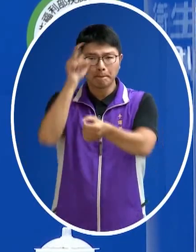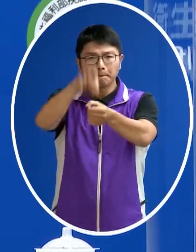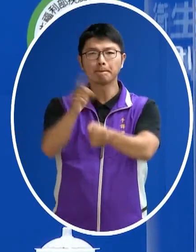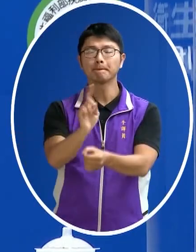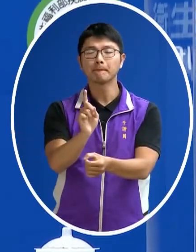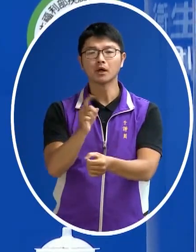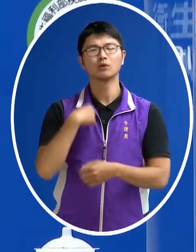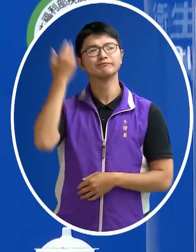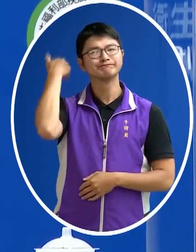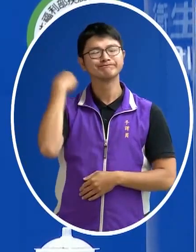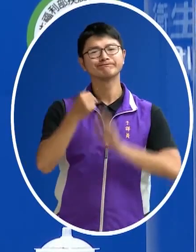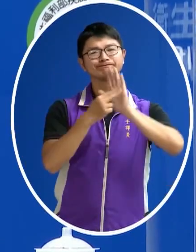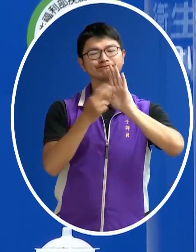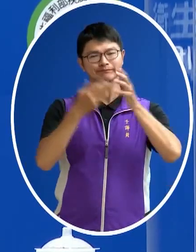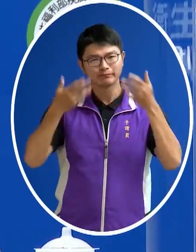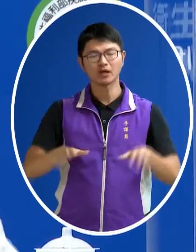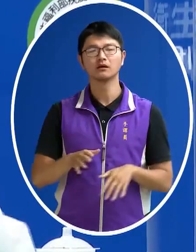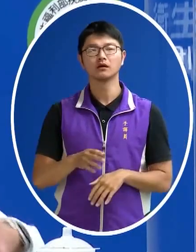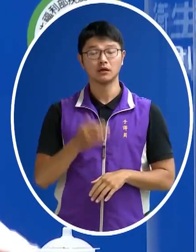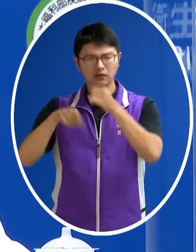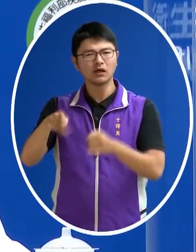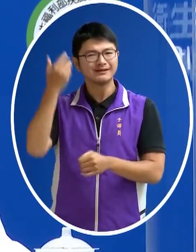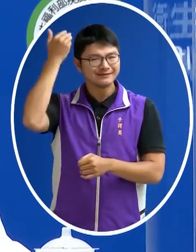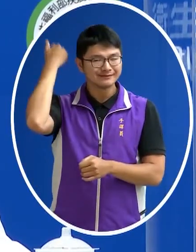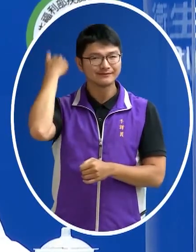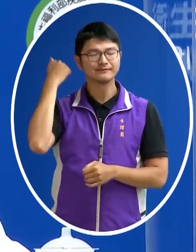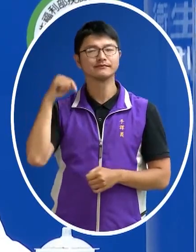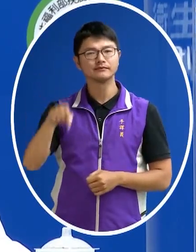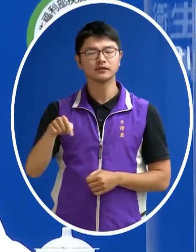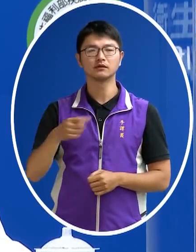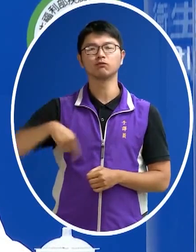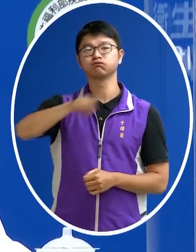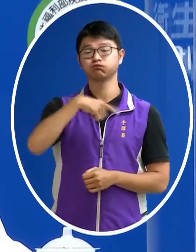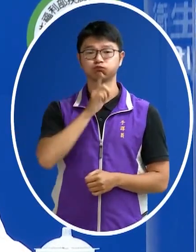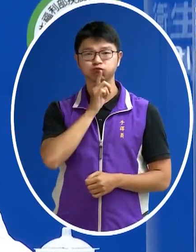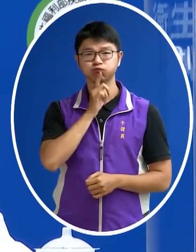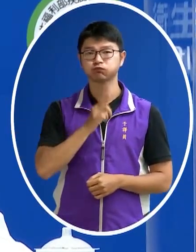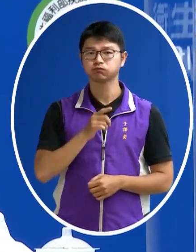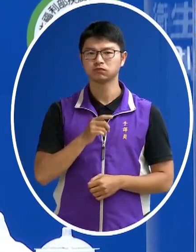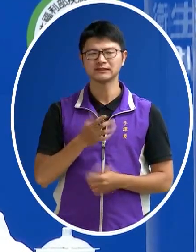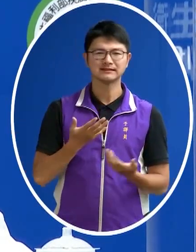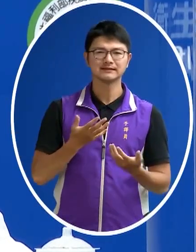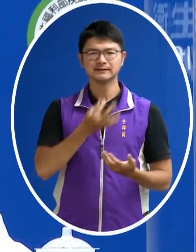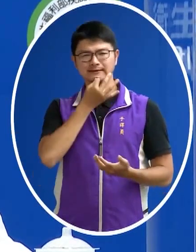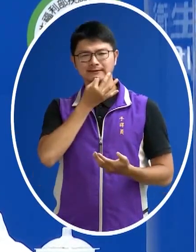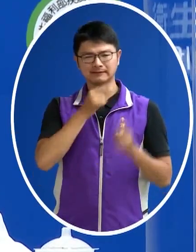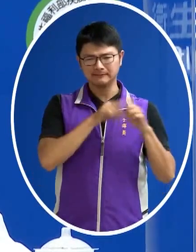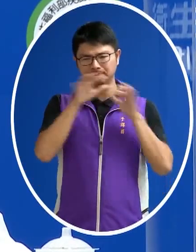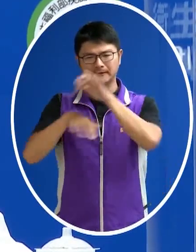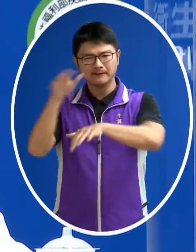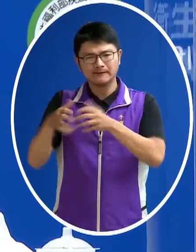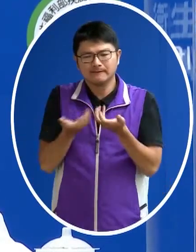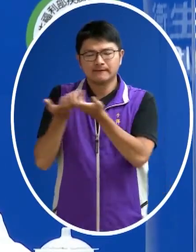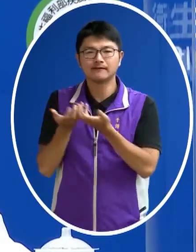说，以前我们都讲过，就是说在垦丁啊，在那时候我们大家就认为太过于拥挤哈，